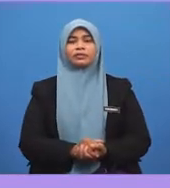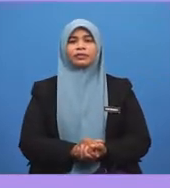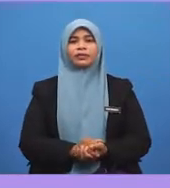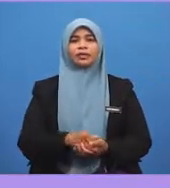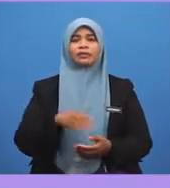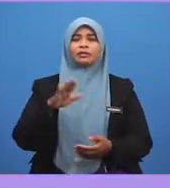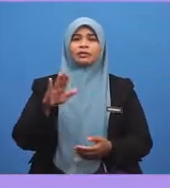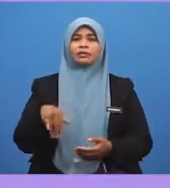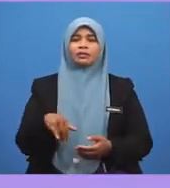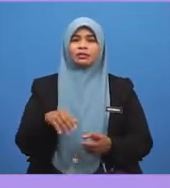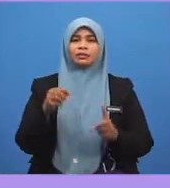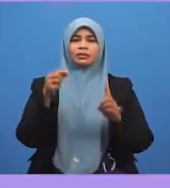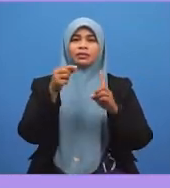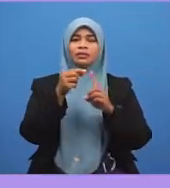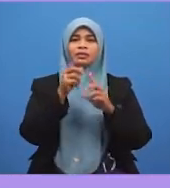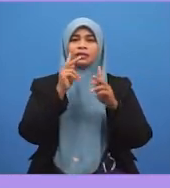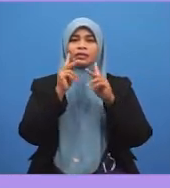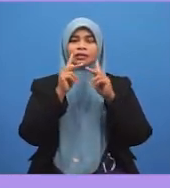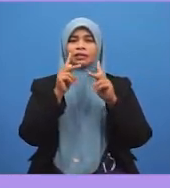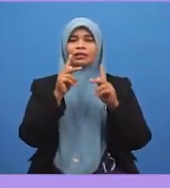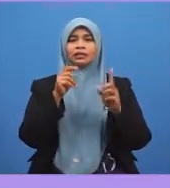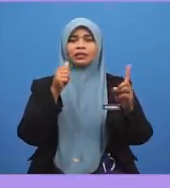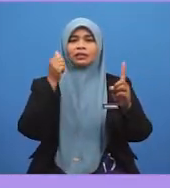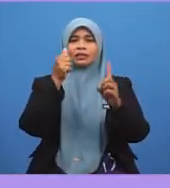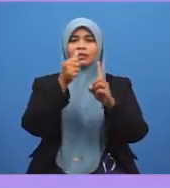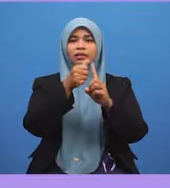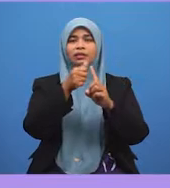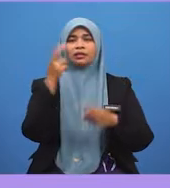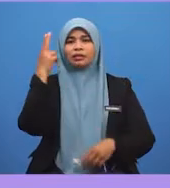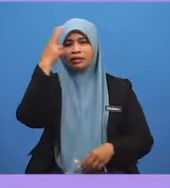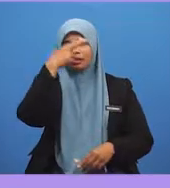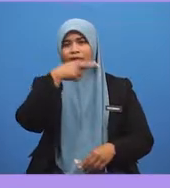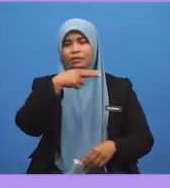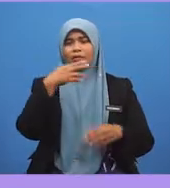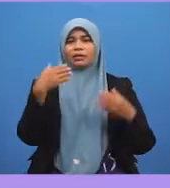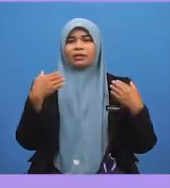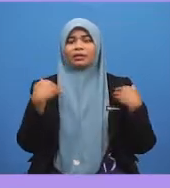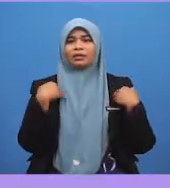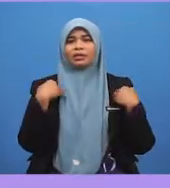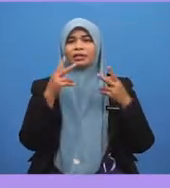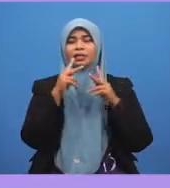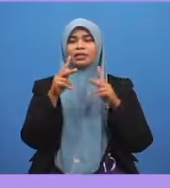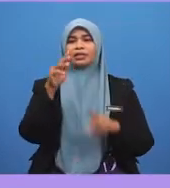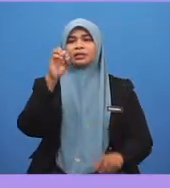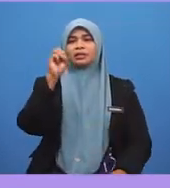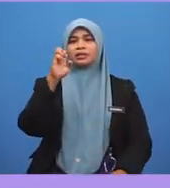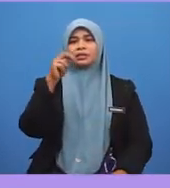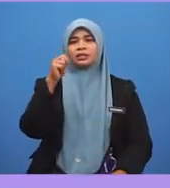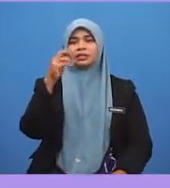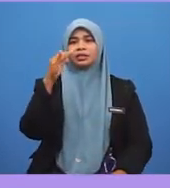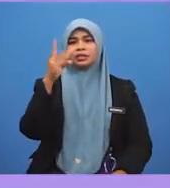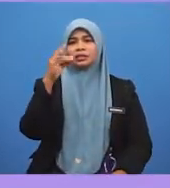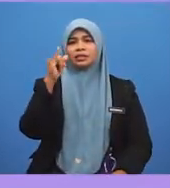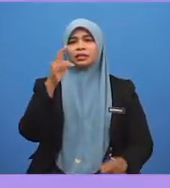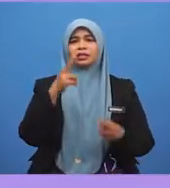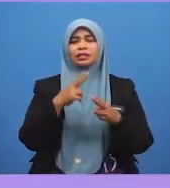Sebelum perkataan kata arah hadapan, terdapat kata sendi nama di